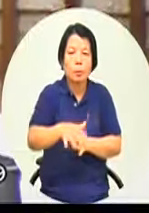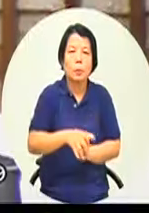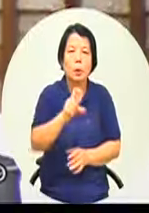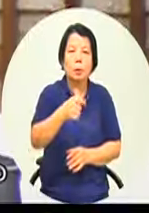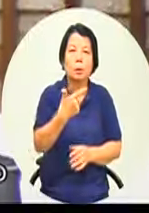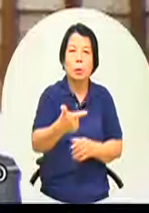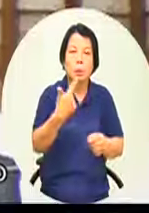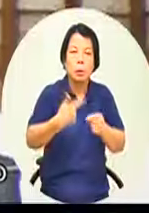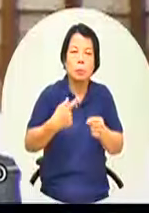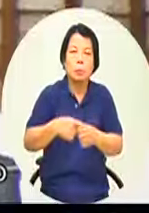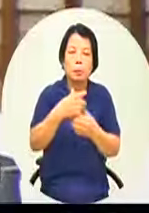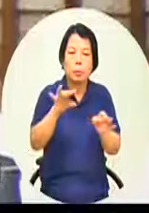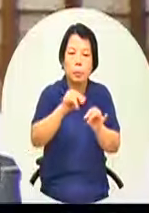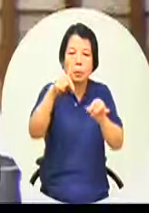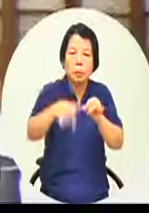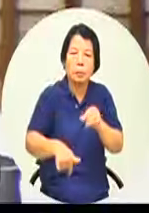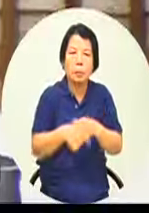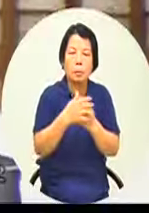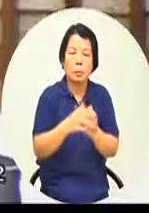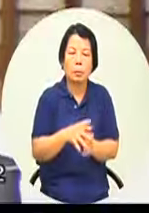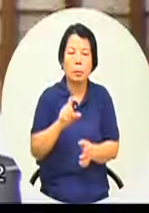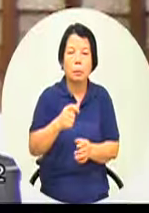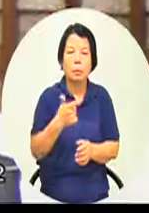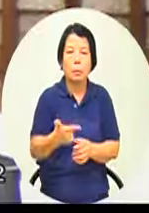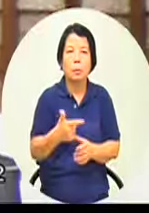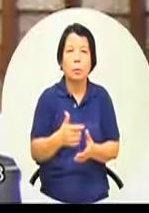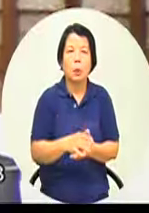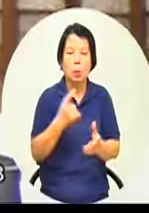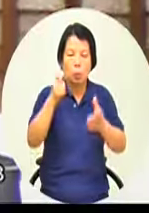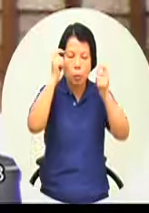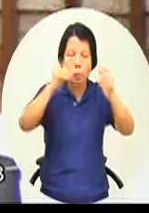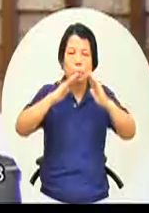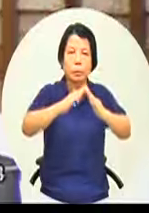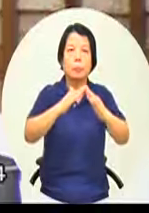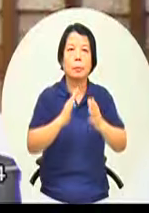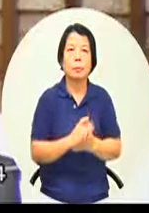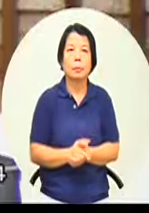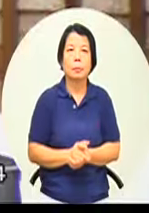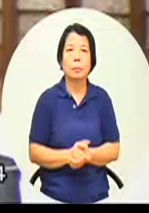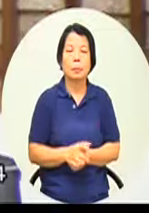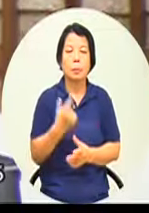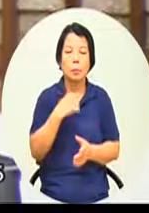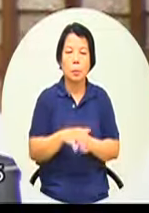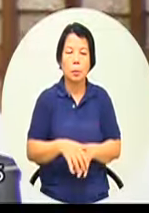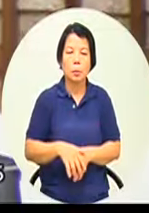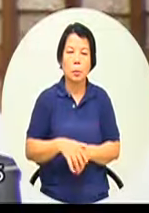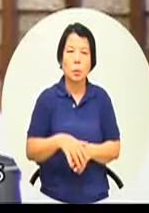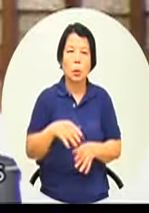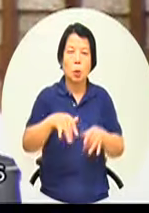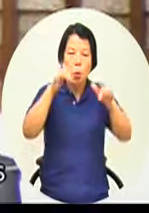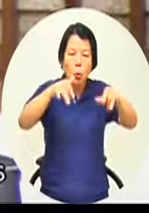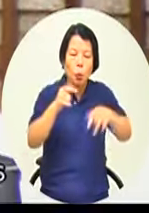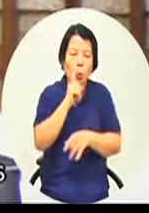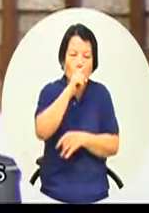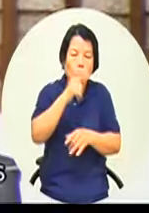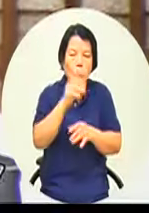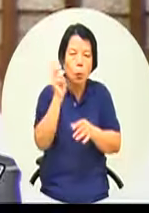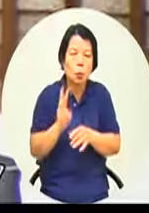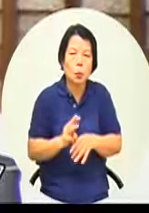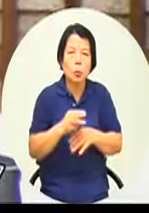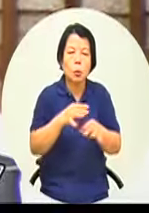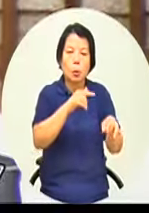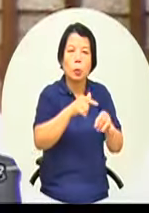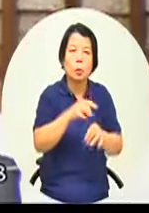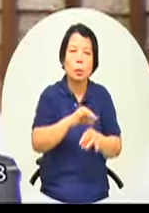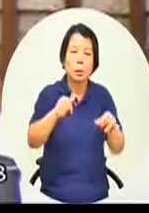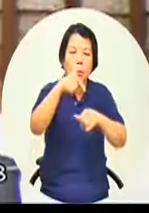范围哈，从地底下到那下面16米，由我们高雄市的雨污水下水道，就是你所谓的浅